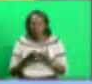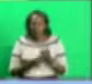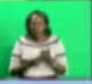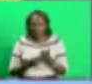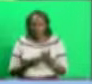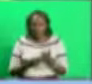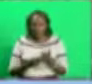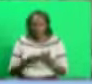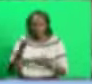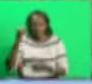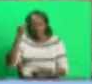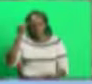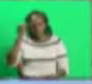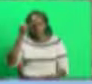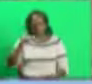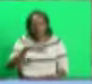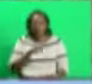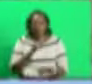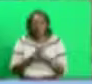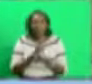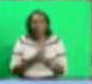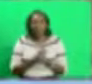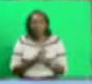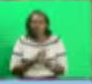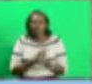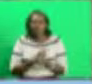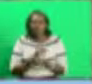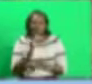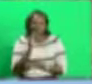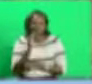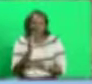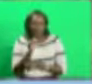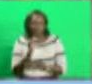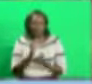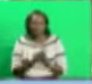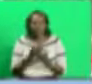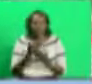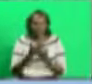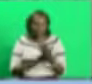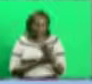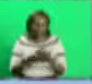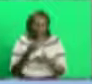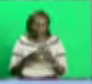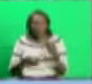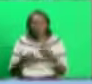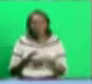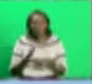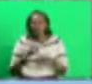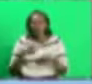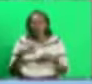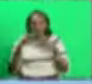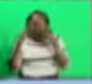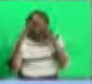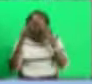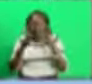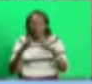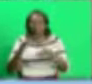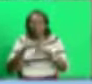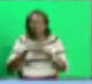ya watu kuhusu kazi yake. Je, mstakabali wake ni upi? Aim yangu ni kupewa mahali